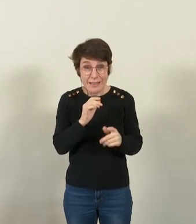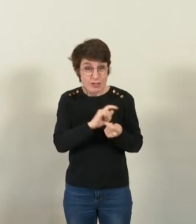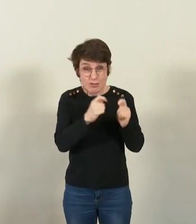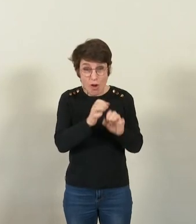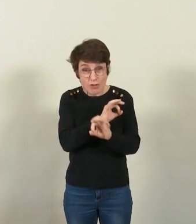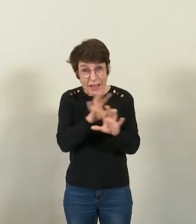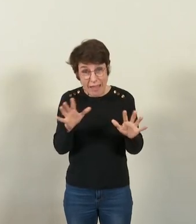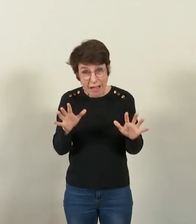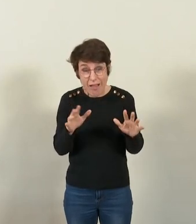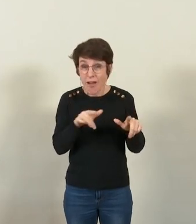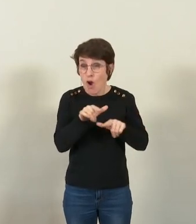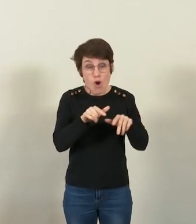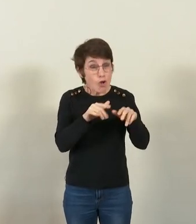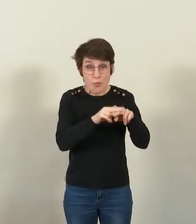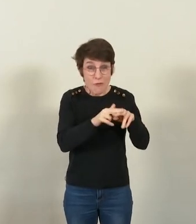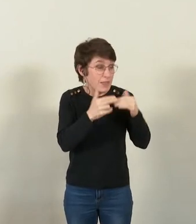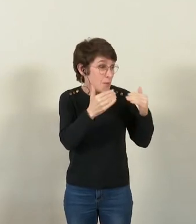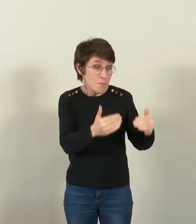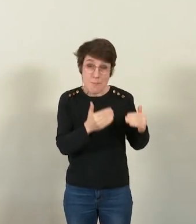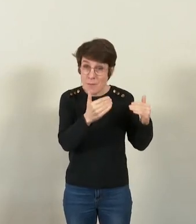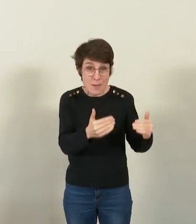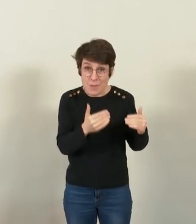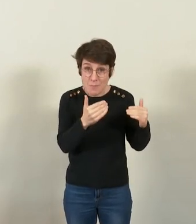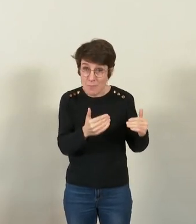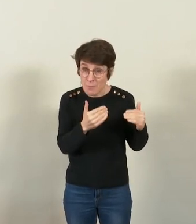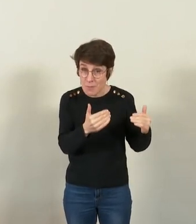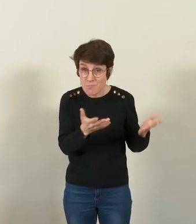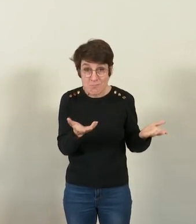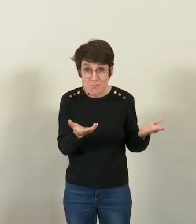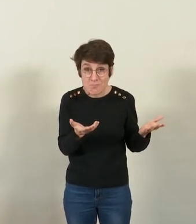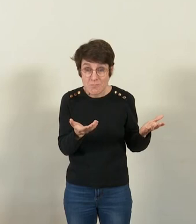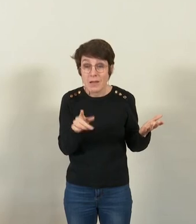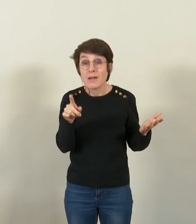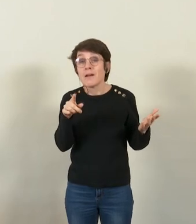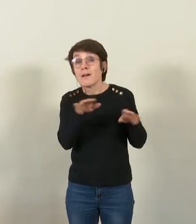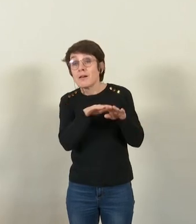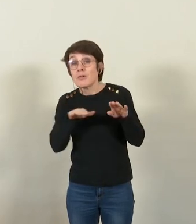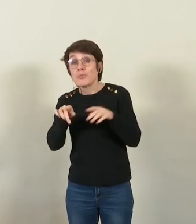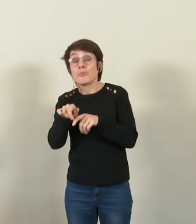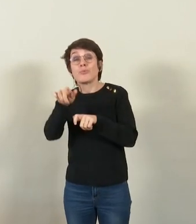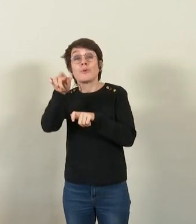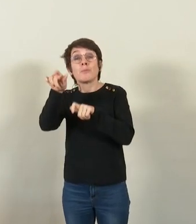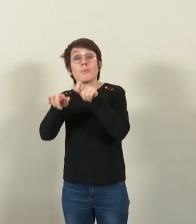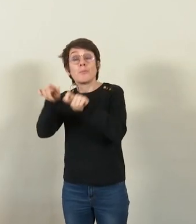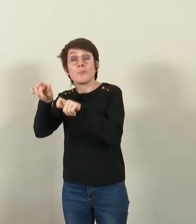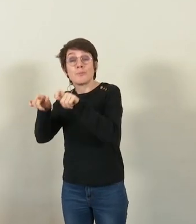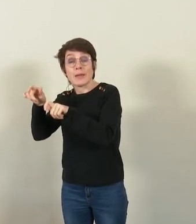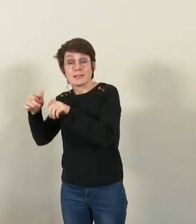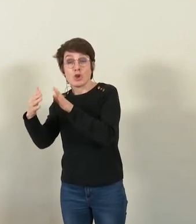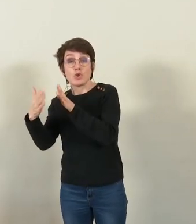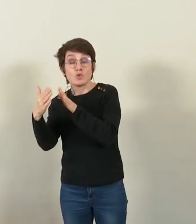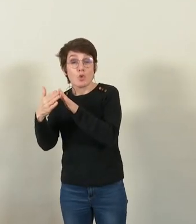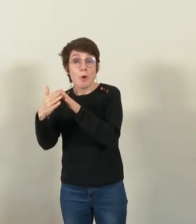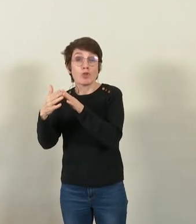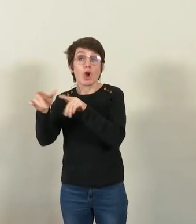logements vacants aucunement peut-être au contraire et ça n'a pas modifié le nombre de demandeur de logement tout ça